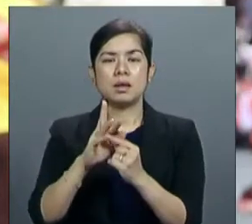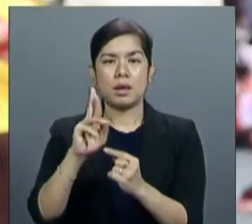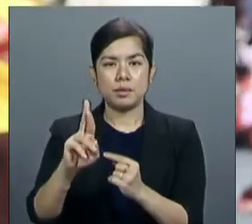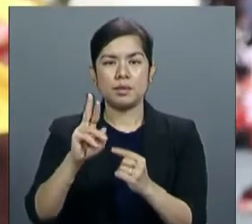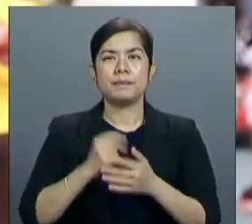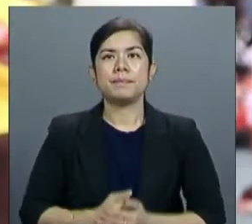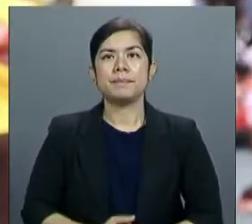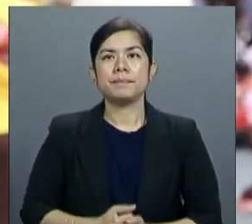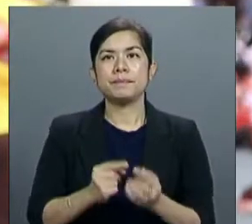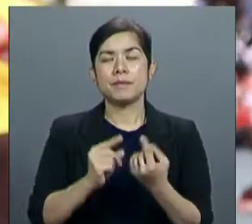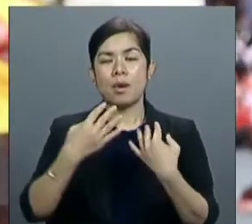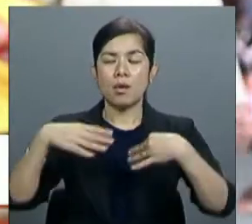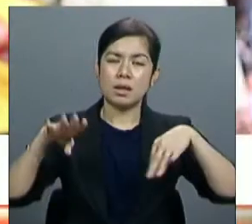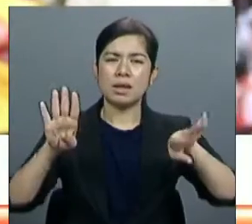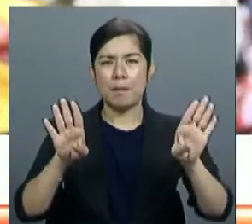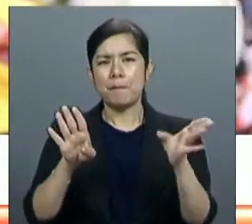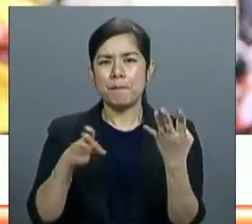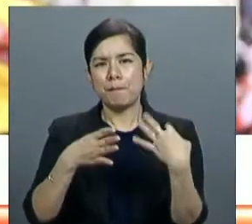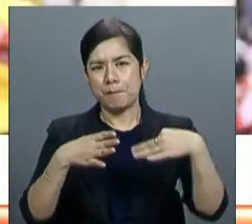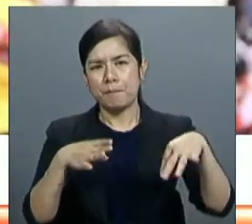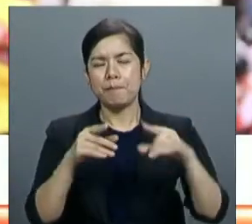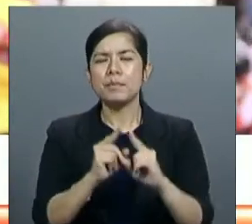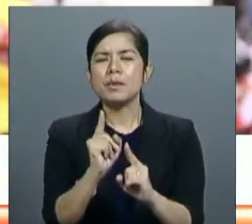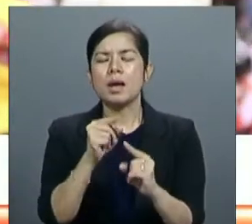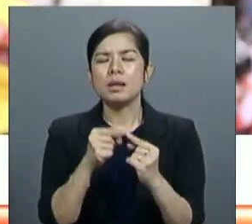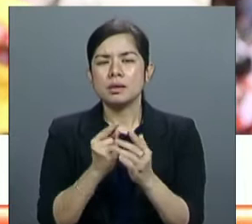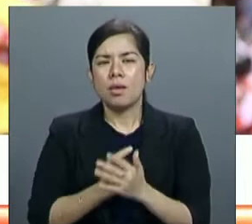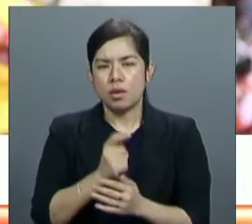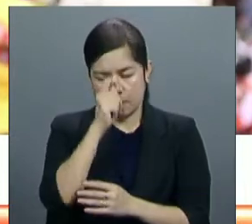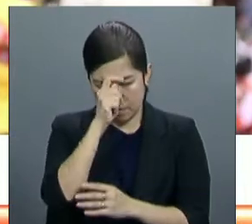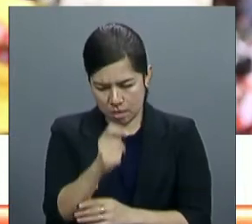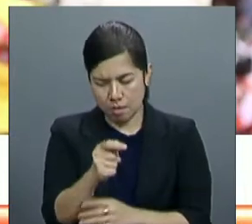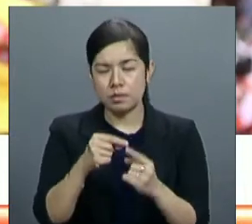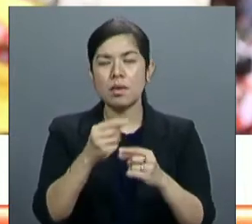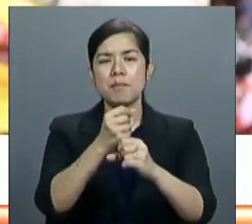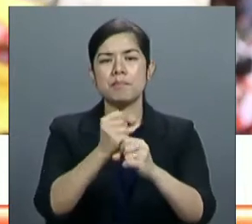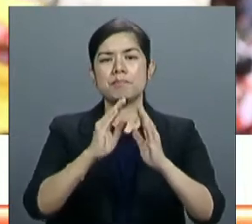พิธีรำบวงสรวงเป็นการรำเพื่อแสดงถึงการเคารพบูชาต่อพระธาตุนาดู